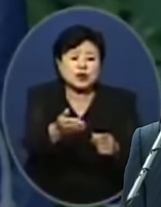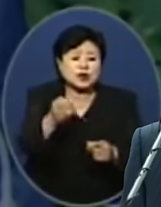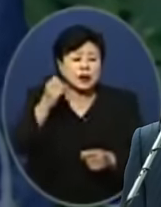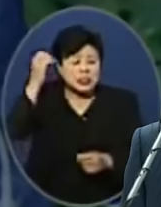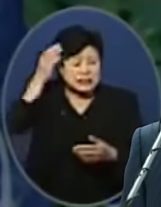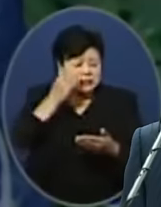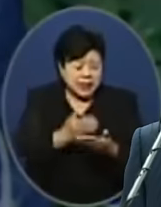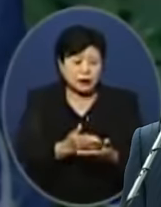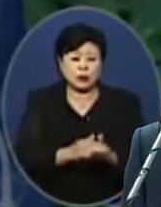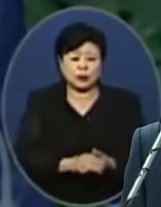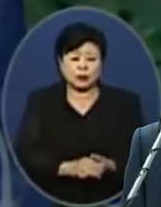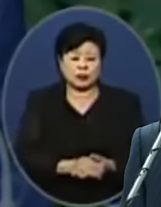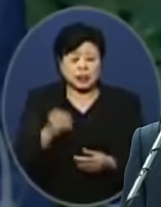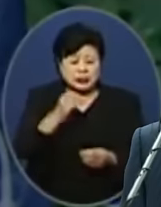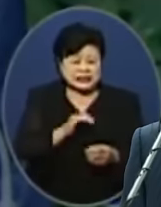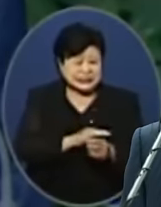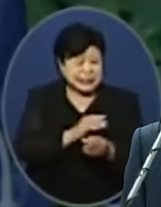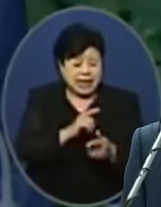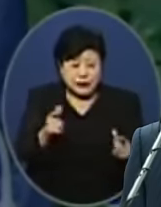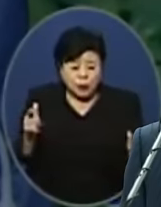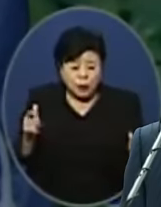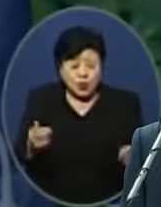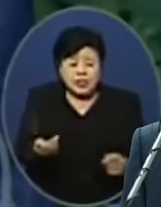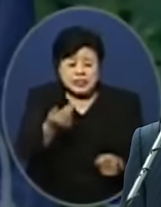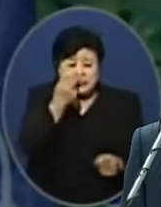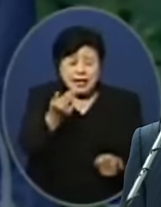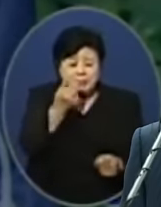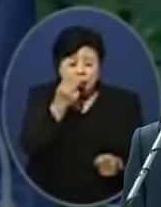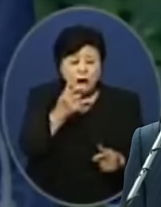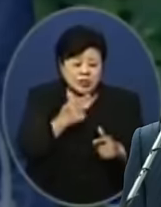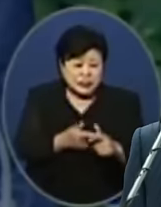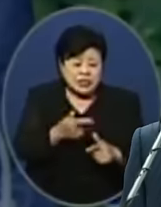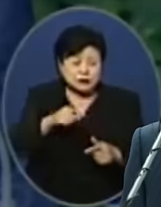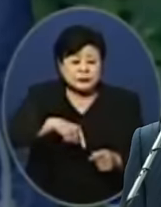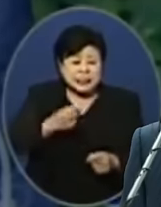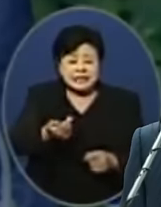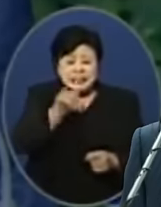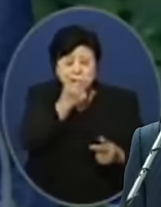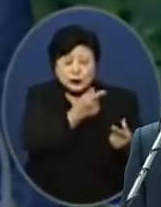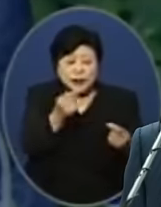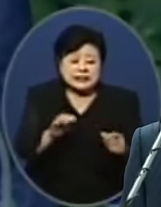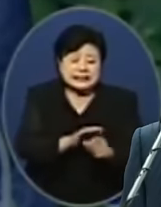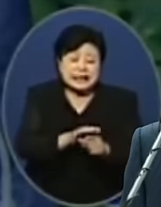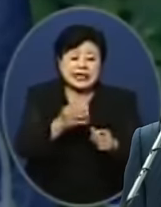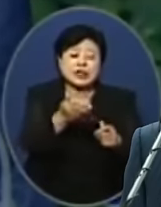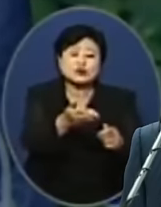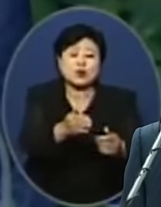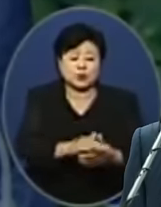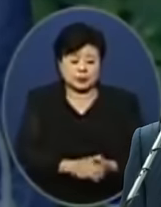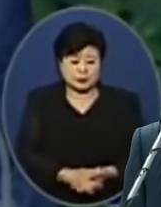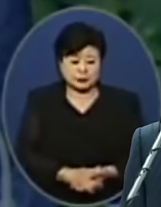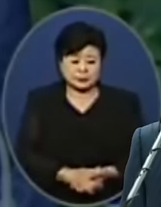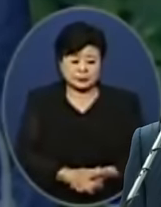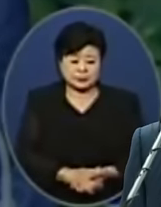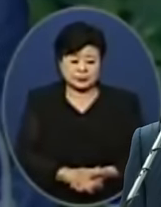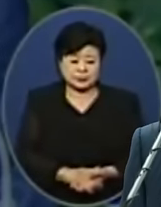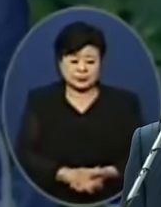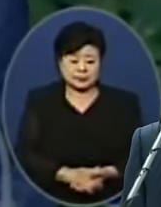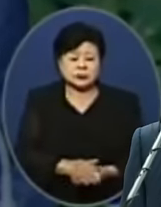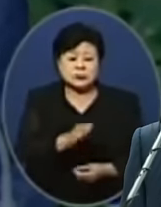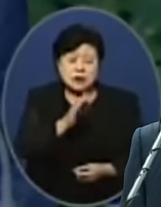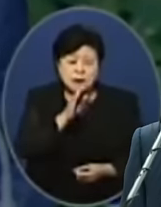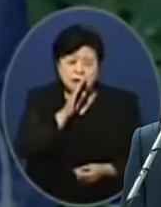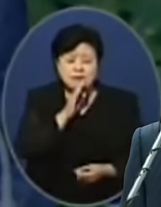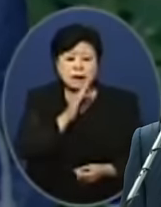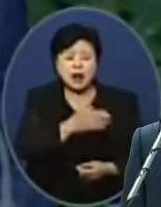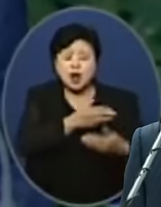마시기 바랍니다. 그냥 사랑하는 것이 아닙니다. 예수님이 자기의 생명처럼 여러분을 사랑하시기 때문에